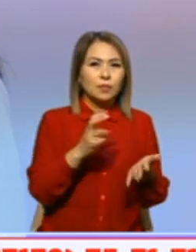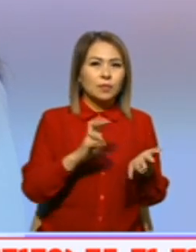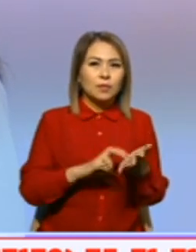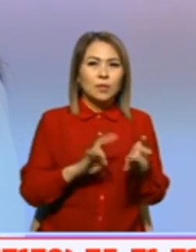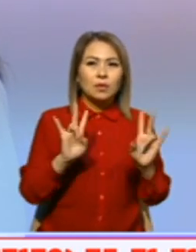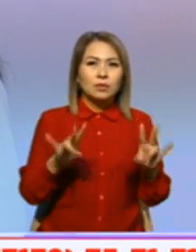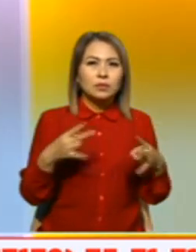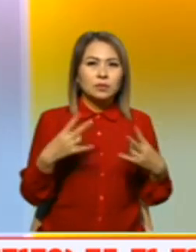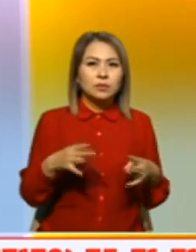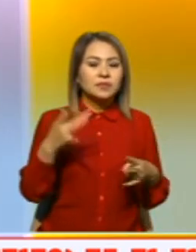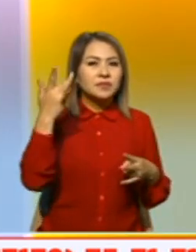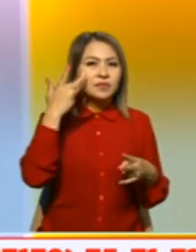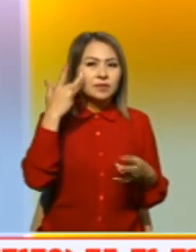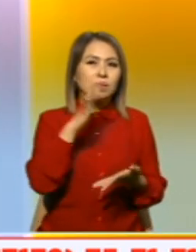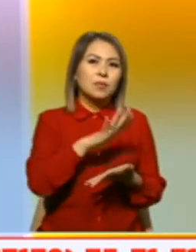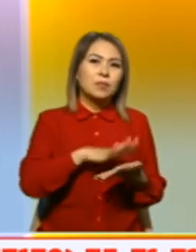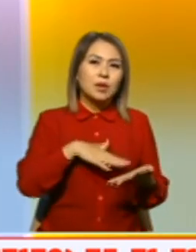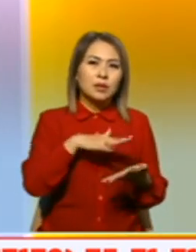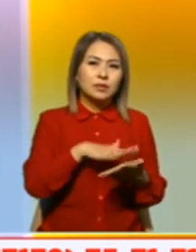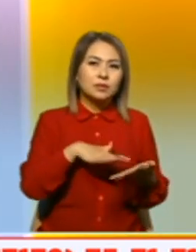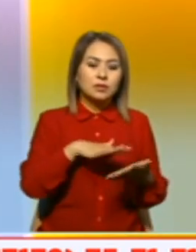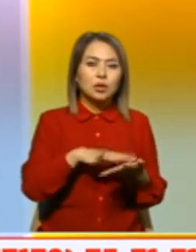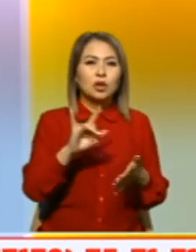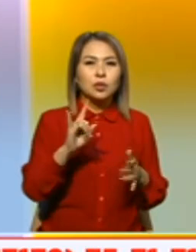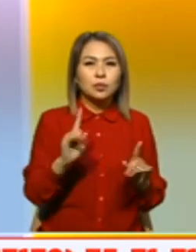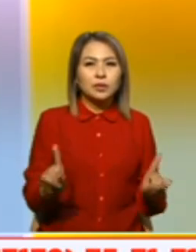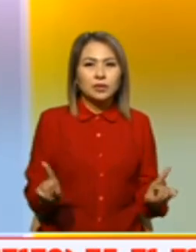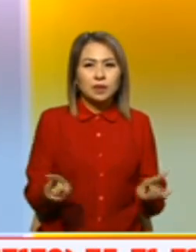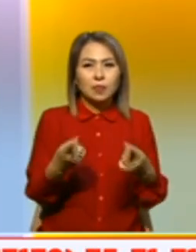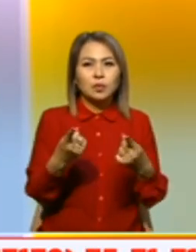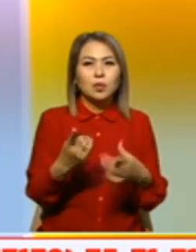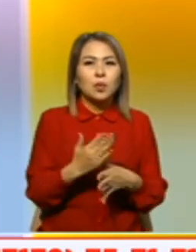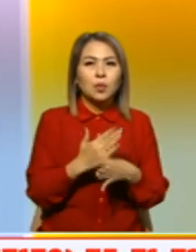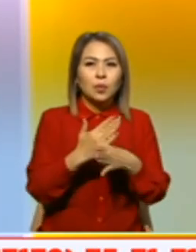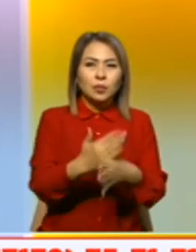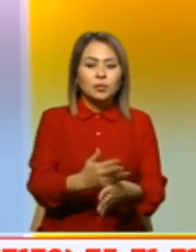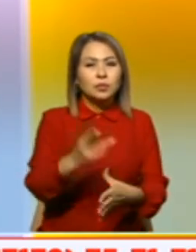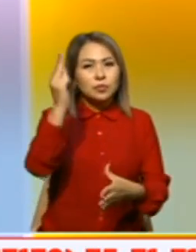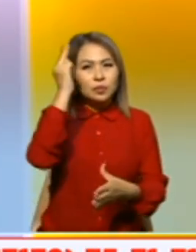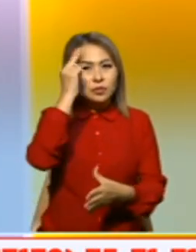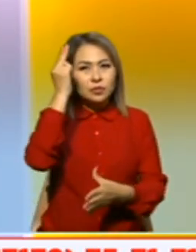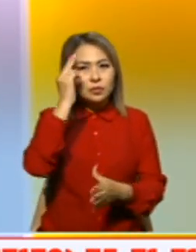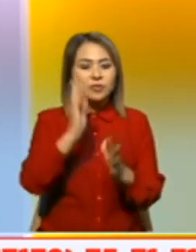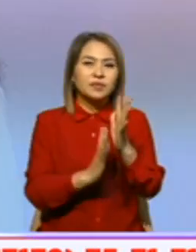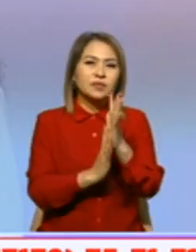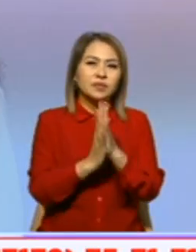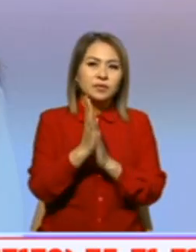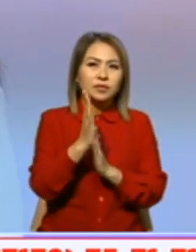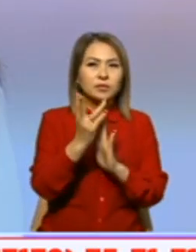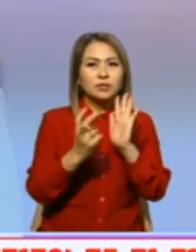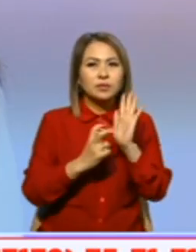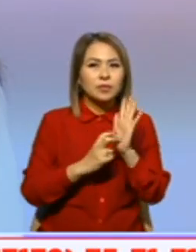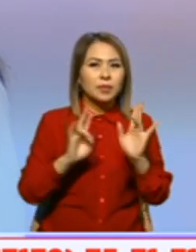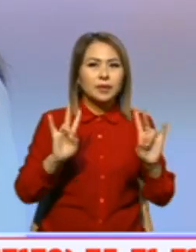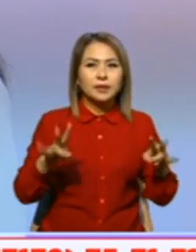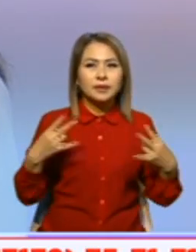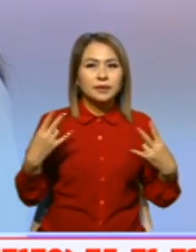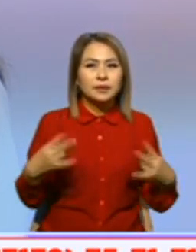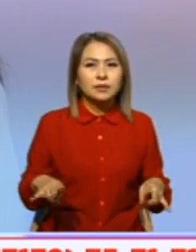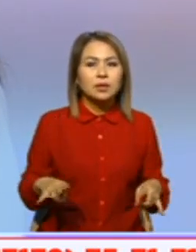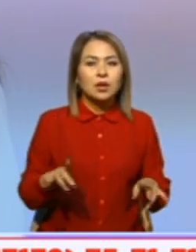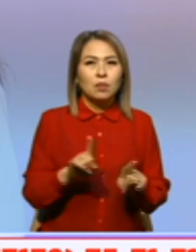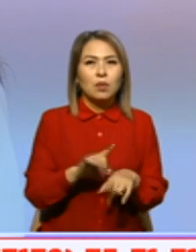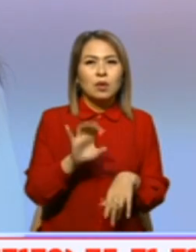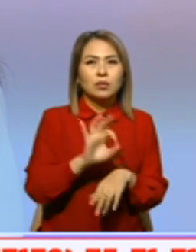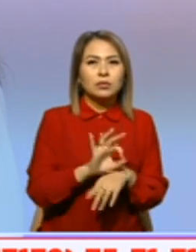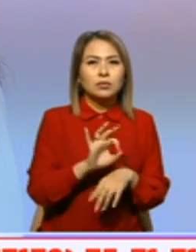қорқудың керек жоқ. Сол баламенен арғарата баланы дамыту керек, баланы оқыту керек. Оған енді қорқудың керек жоқ деп ойлаймын. Ол шығатын